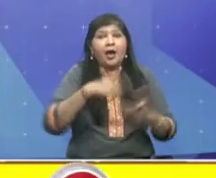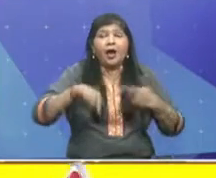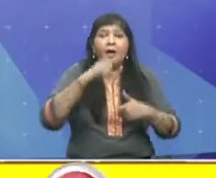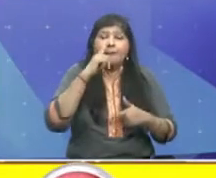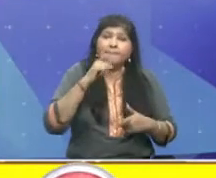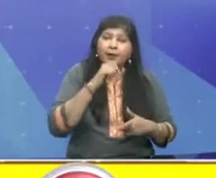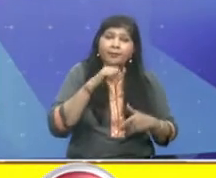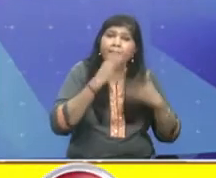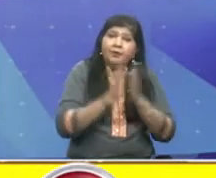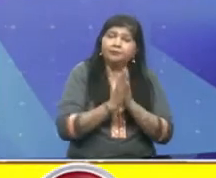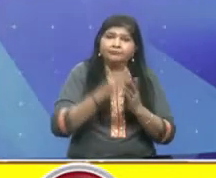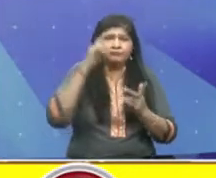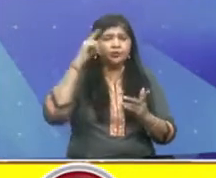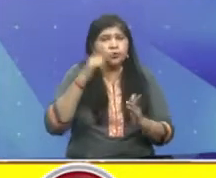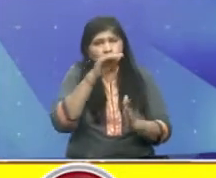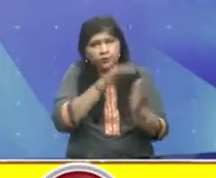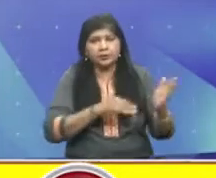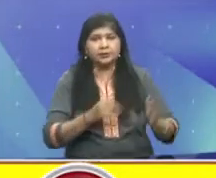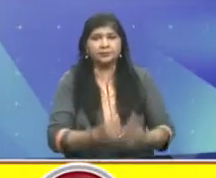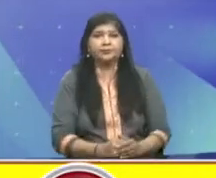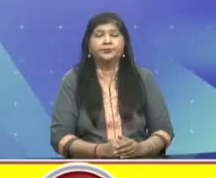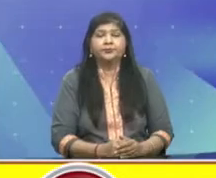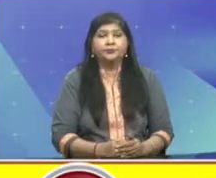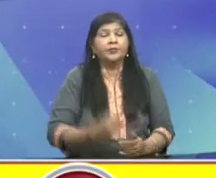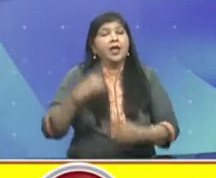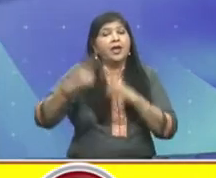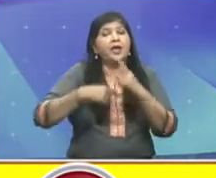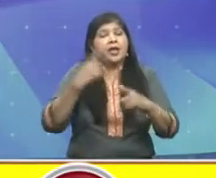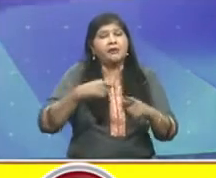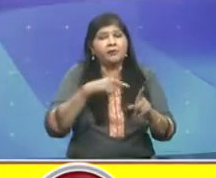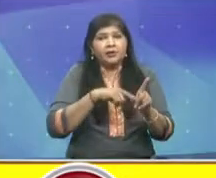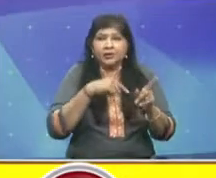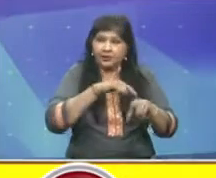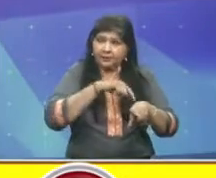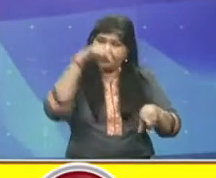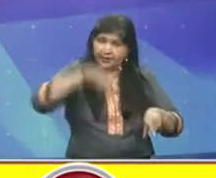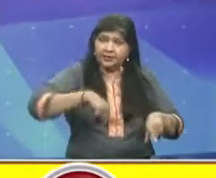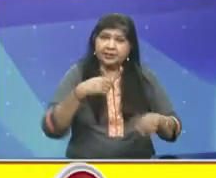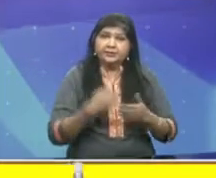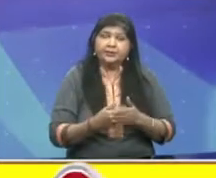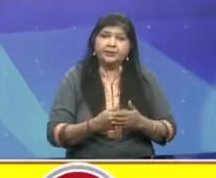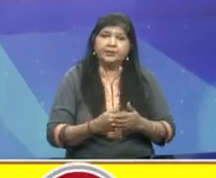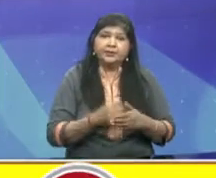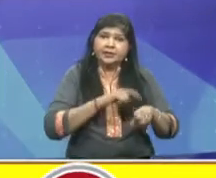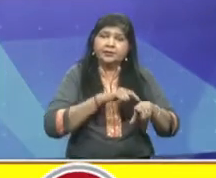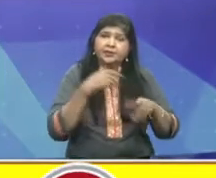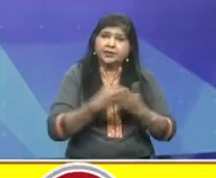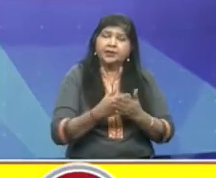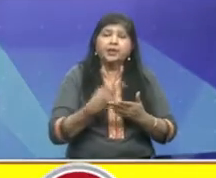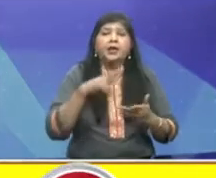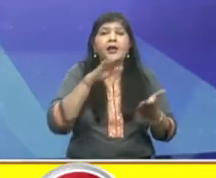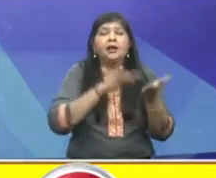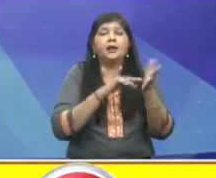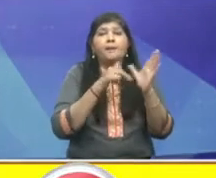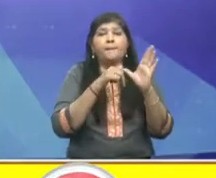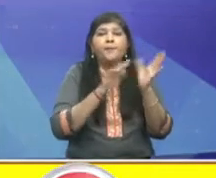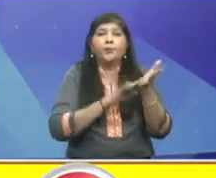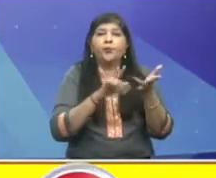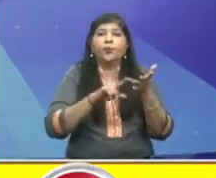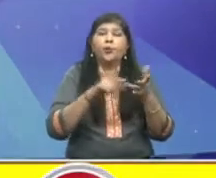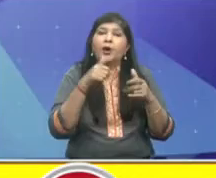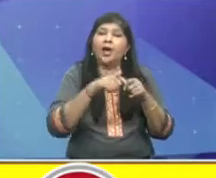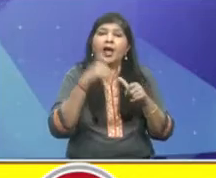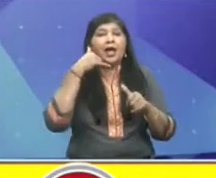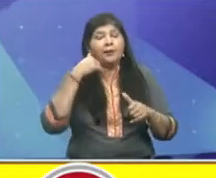वीर माताओं का स्मरण करता हूं। हमेशा की तरह इस बार भी मुझे नमो ऐप पर, माय